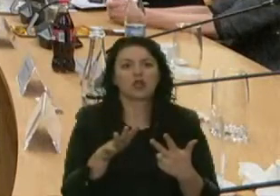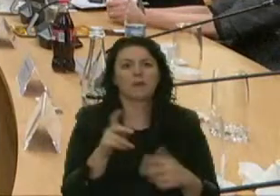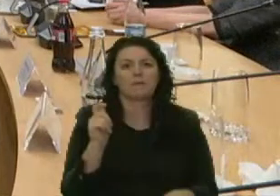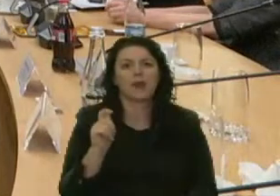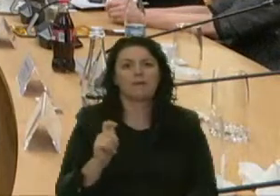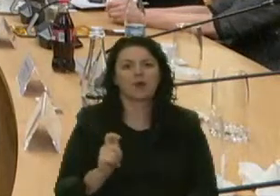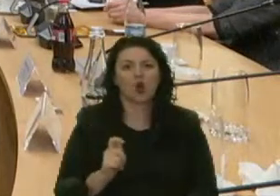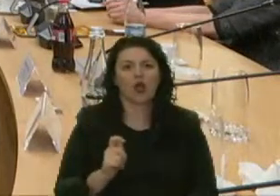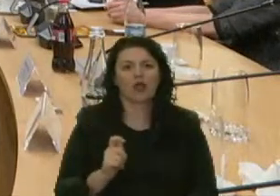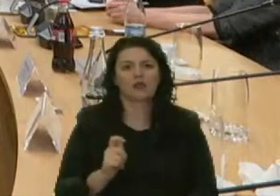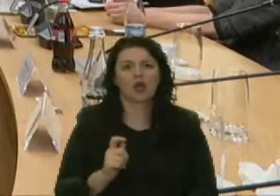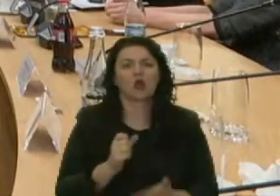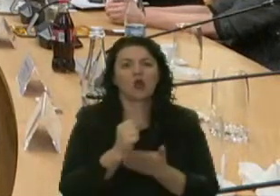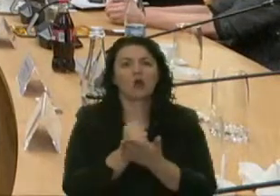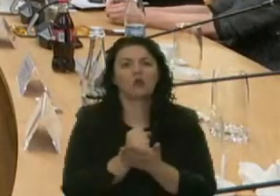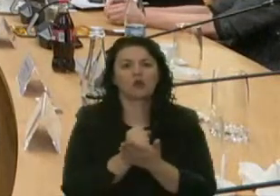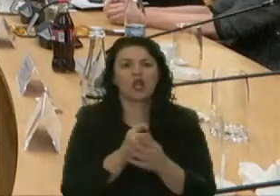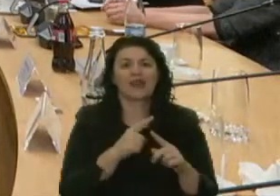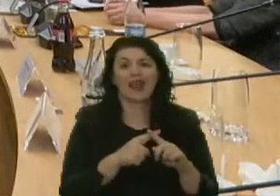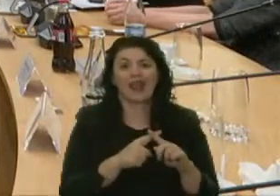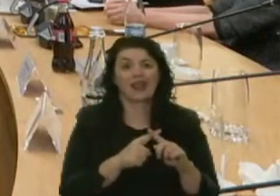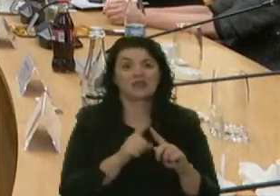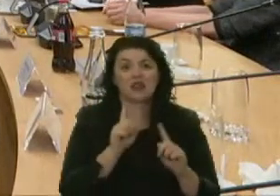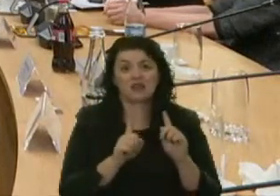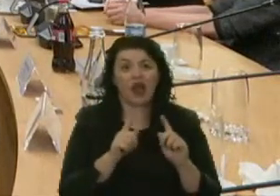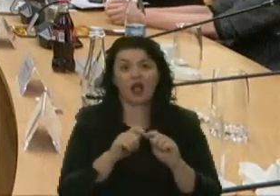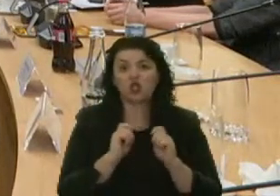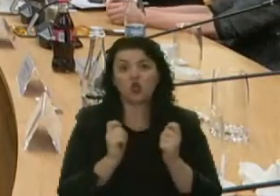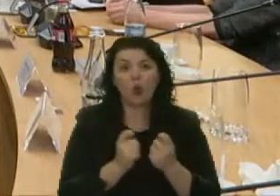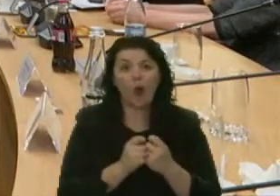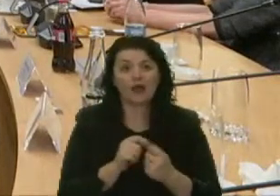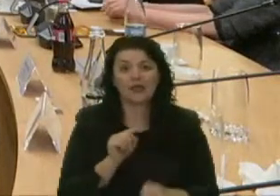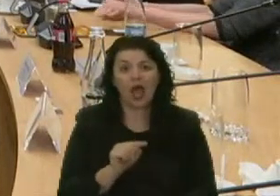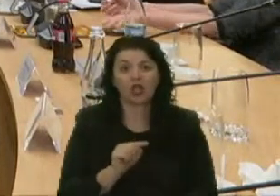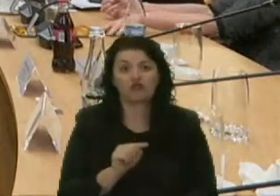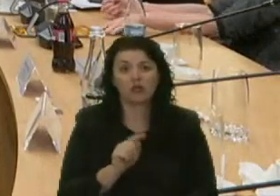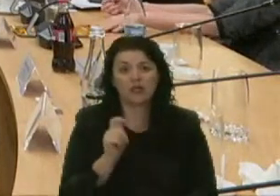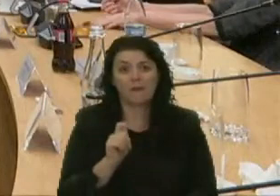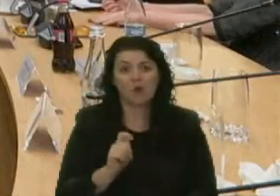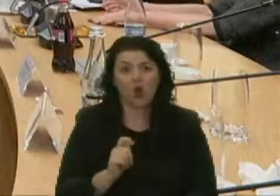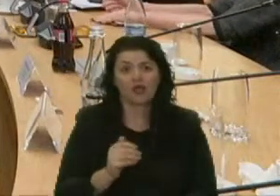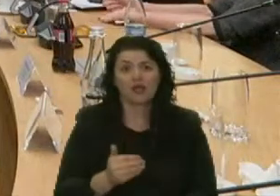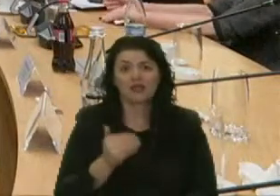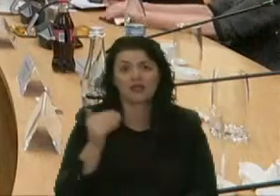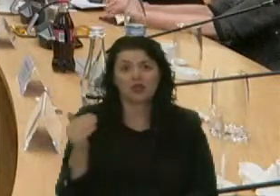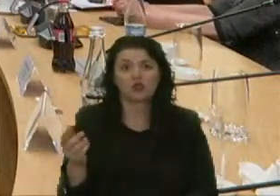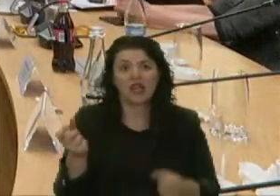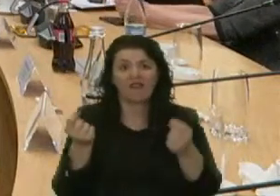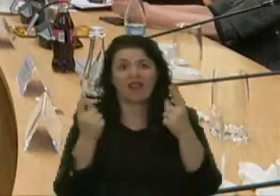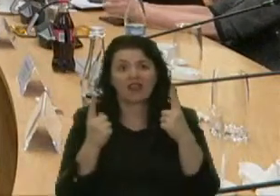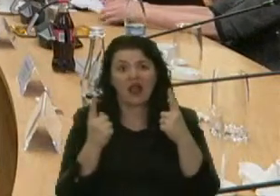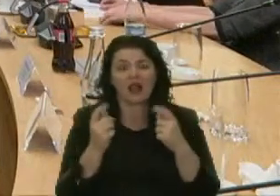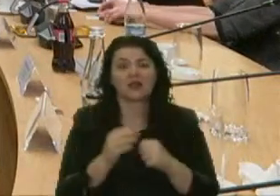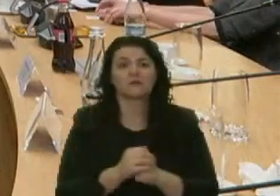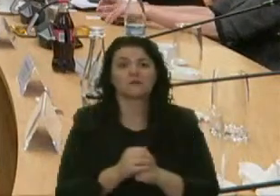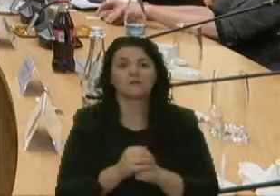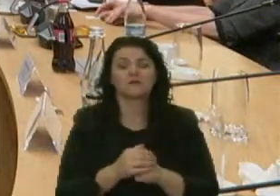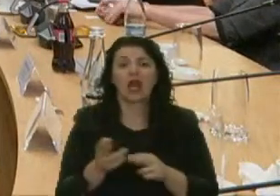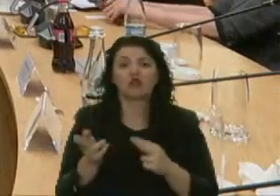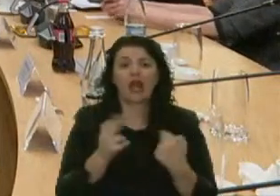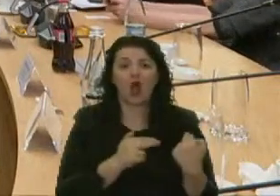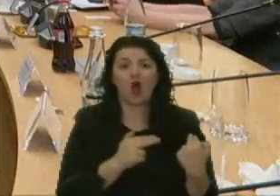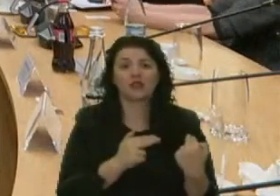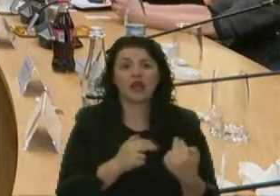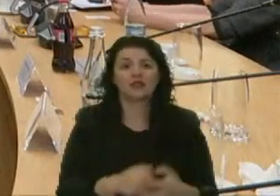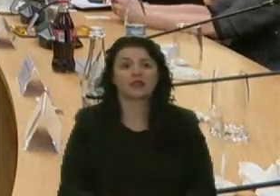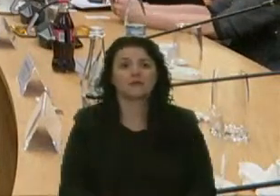proiecte cu un buget total de x dacă Toate aceste proiecte s au dus la final sau decontat